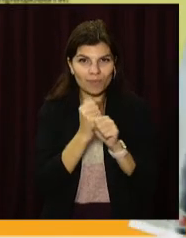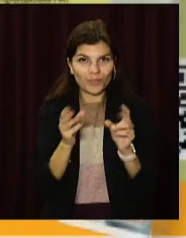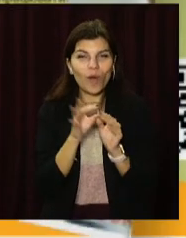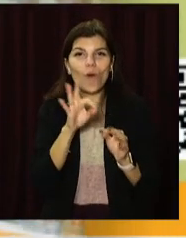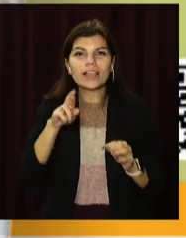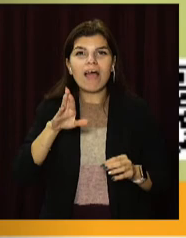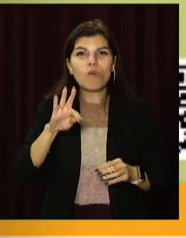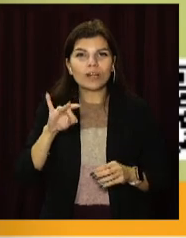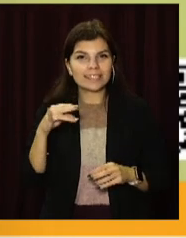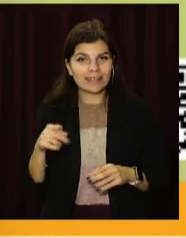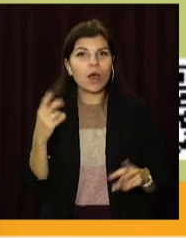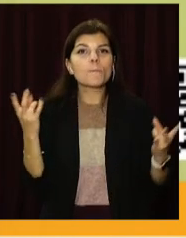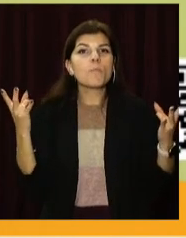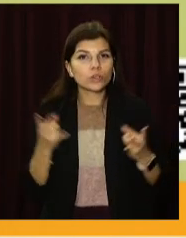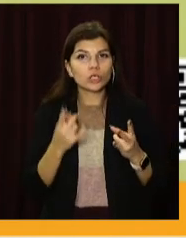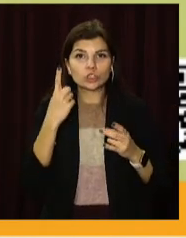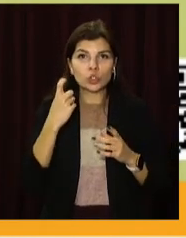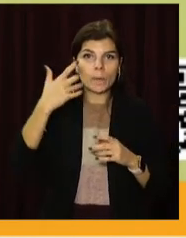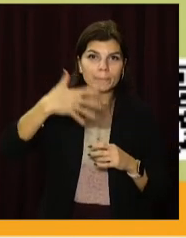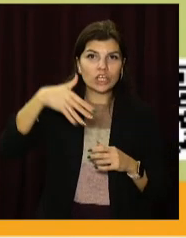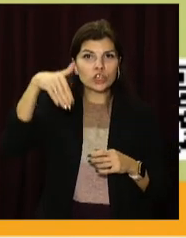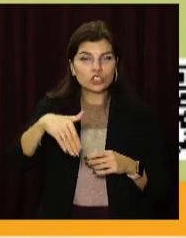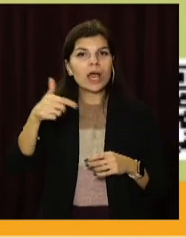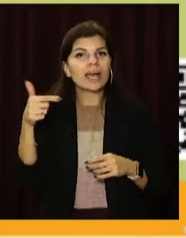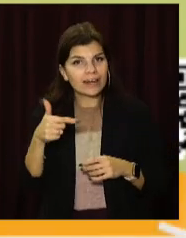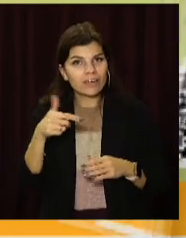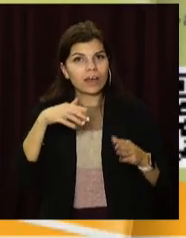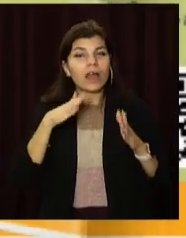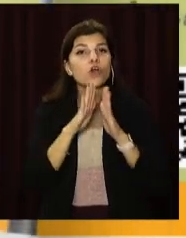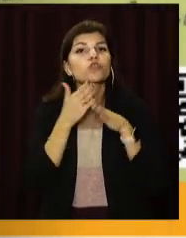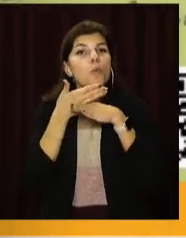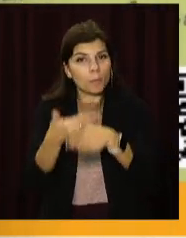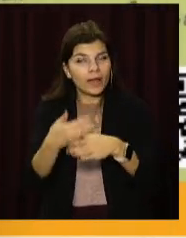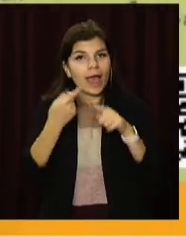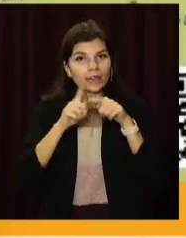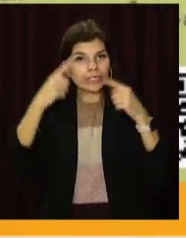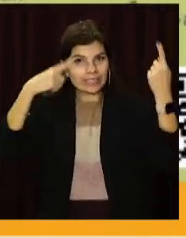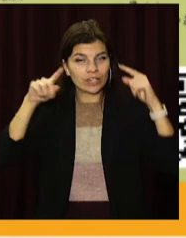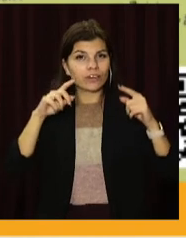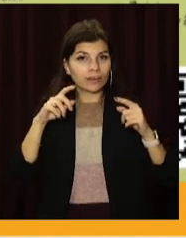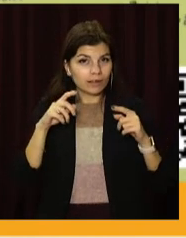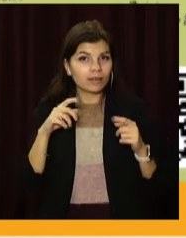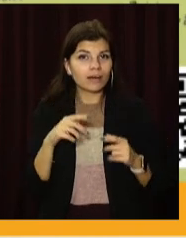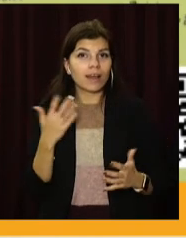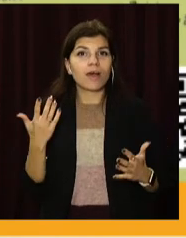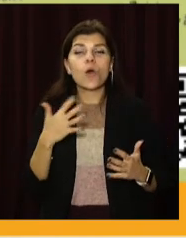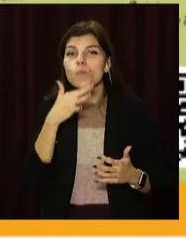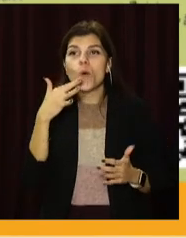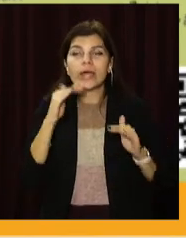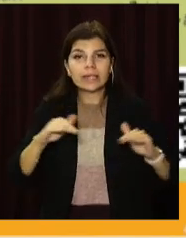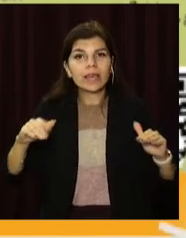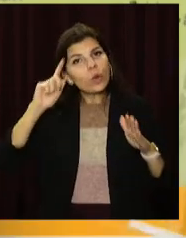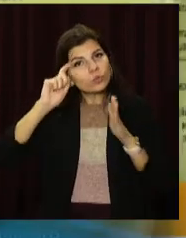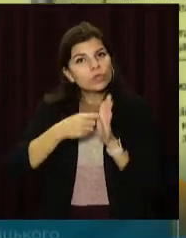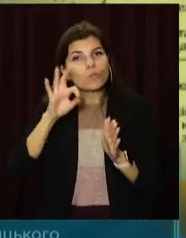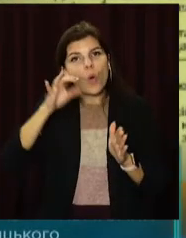Дмитра Яворницького, потрібно 150 тисяч гривень. Допомогти втілити проєкт у життя, який допоможе багатьом дітям